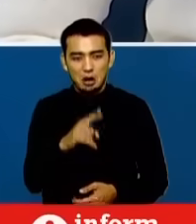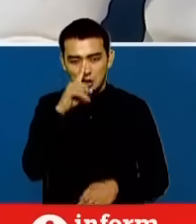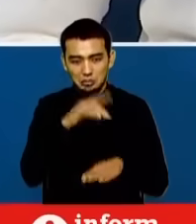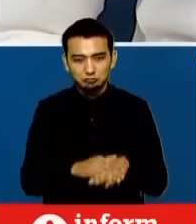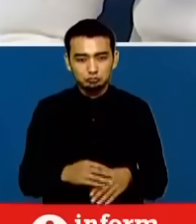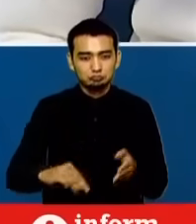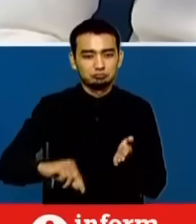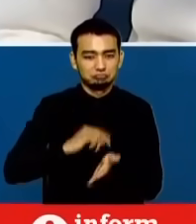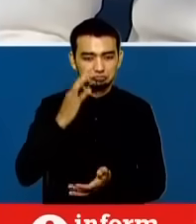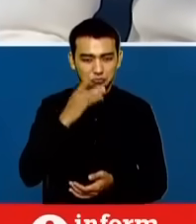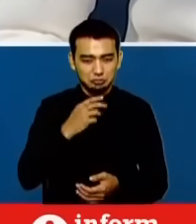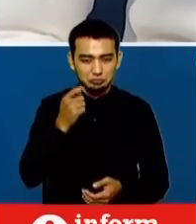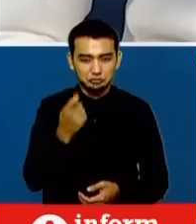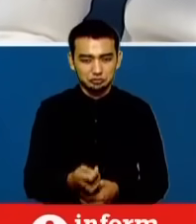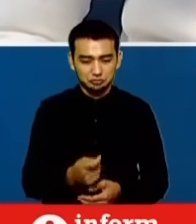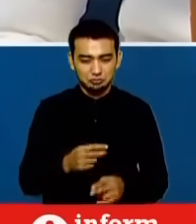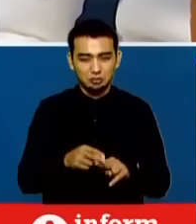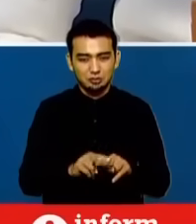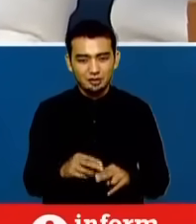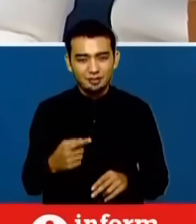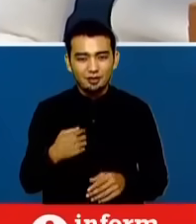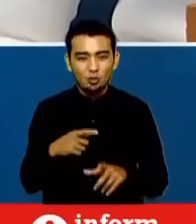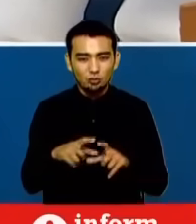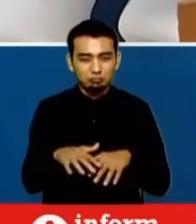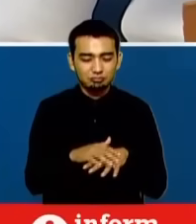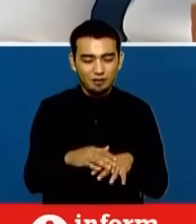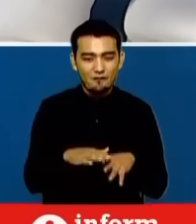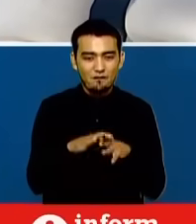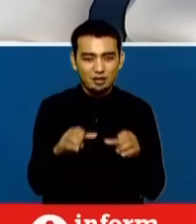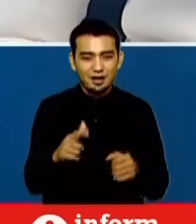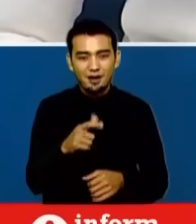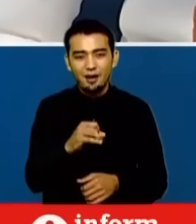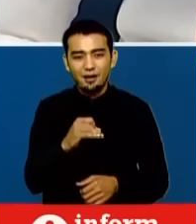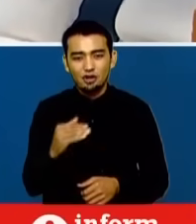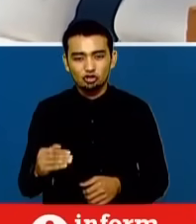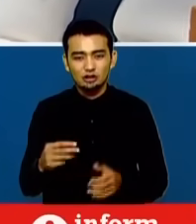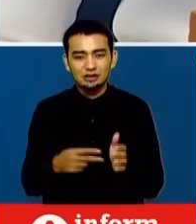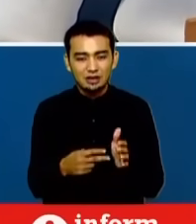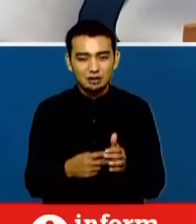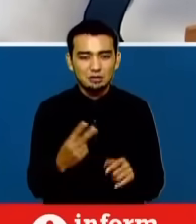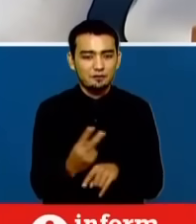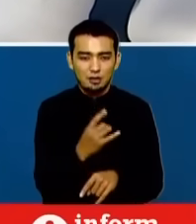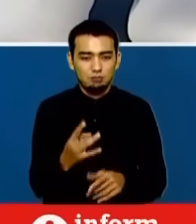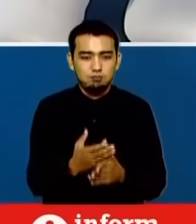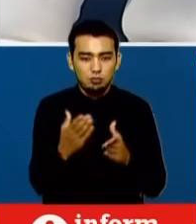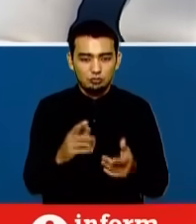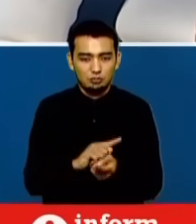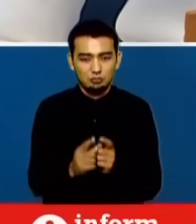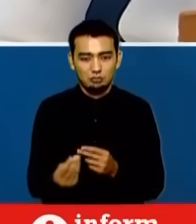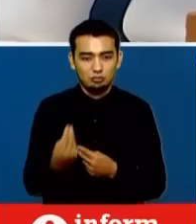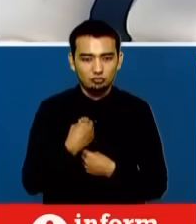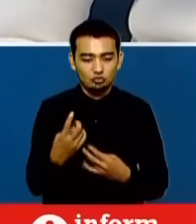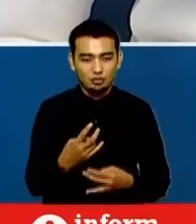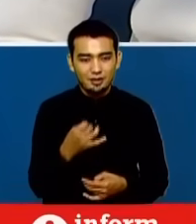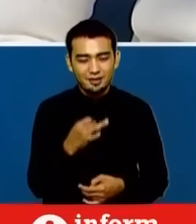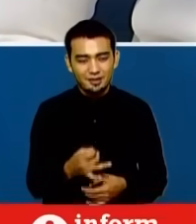бағада бағалап отыр дейді. Сондықтан жиналғандар биліктегілер гараж құнын егесе бағаласын деп талап қойды. Ал